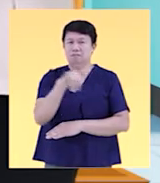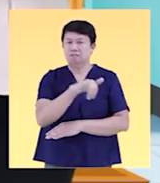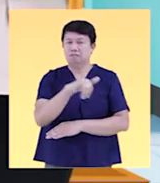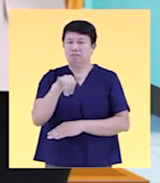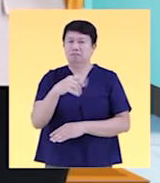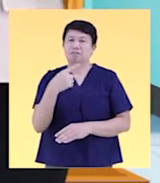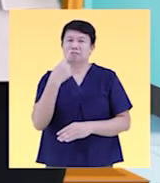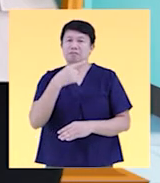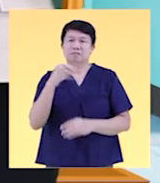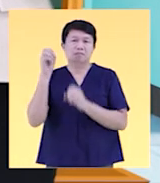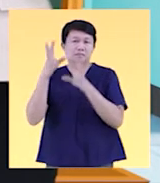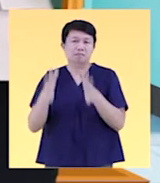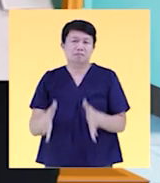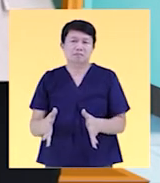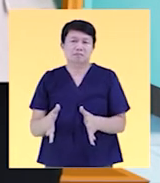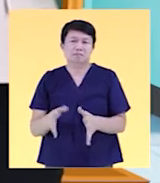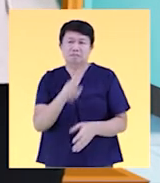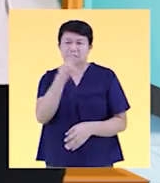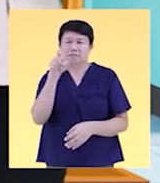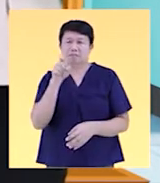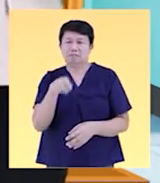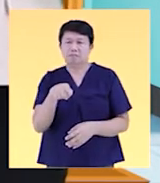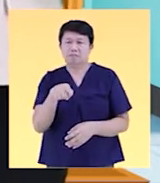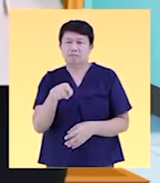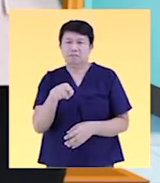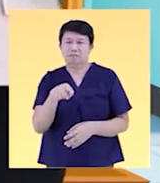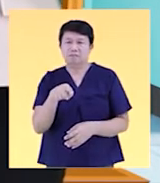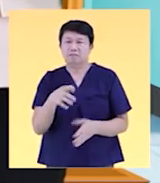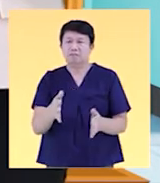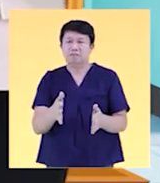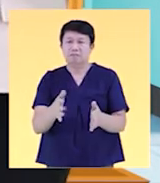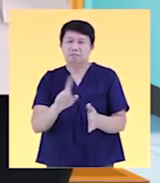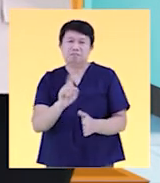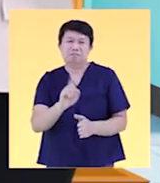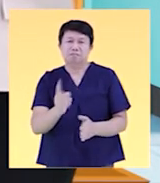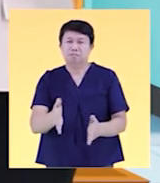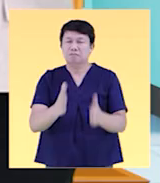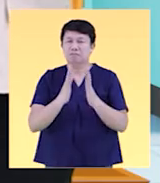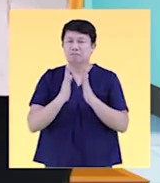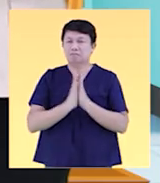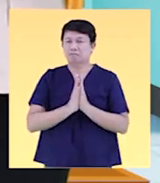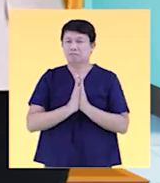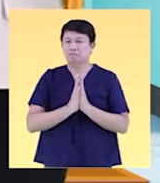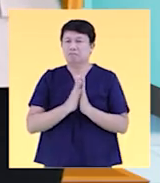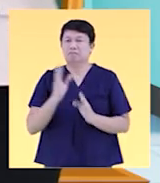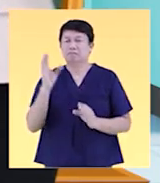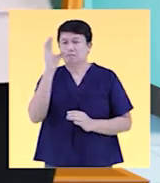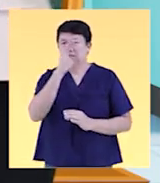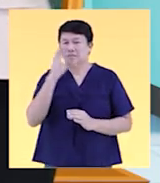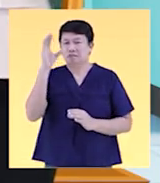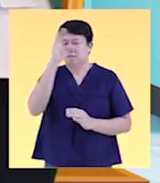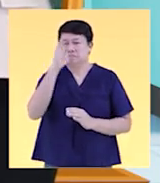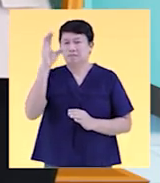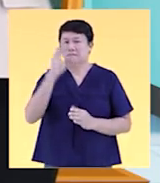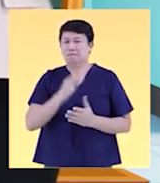Katulad ng aking sinabi kanina, ang tanong na what is asked ang ating